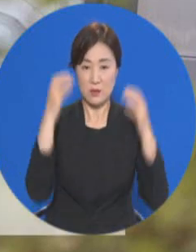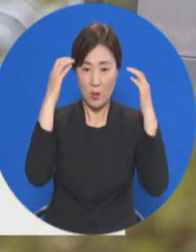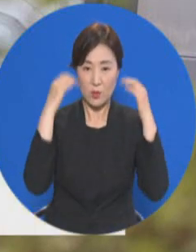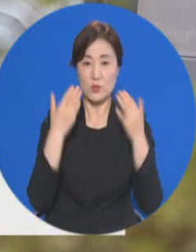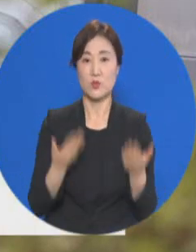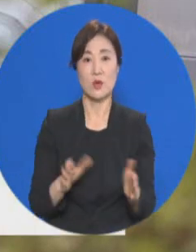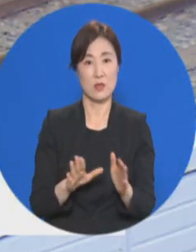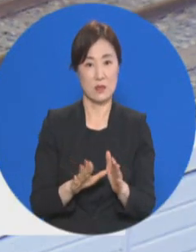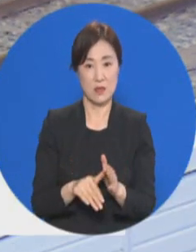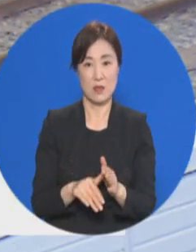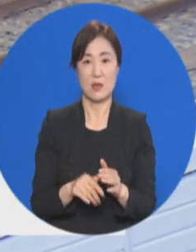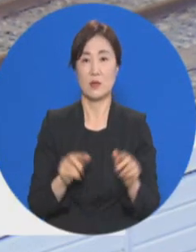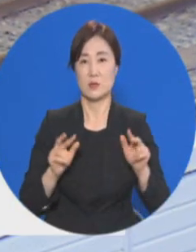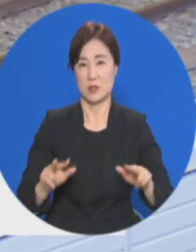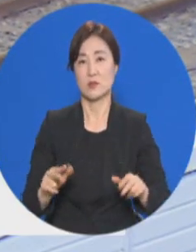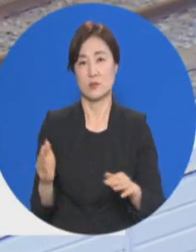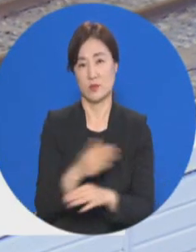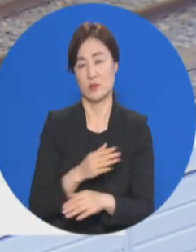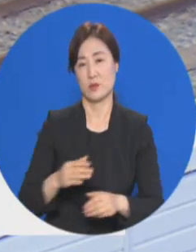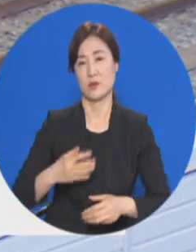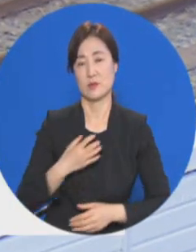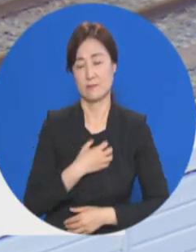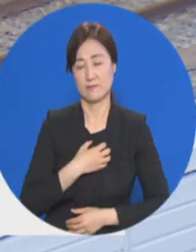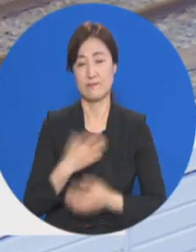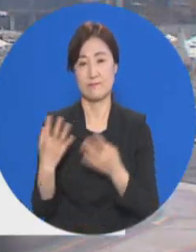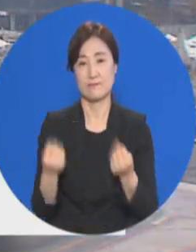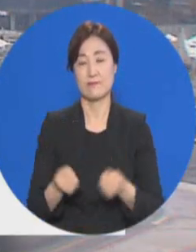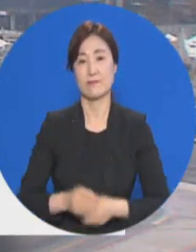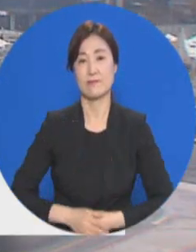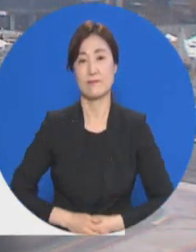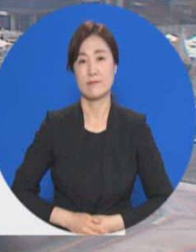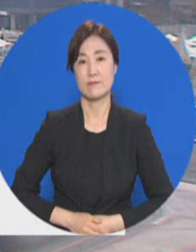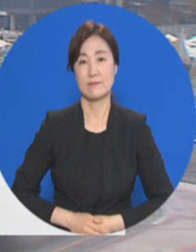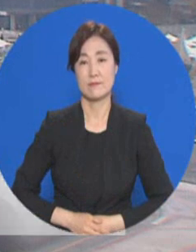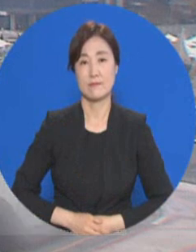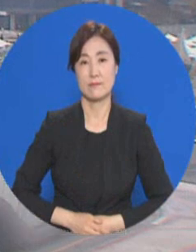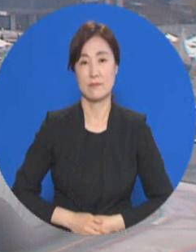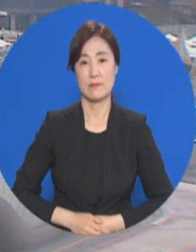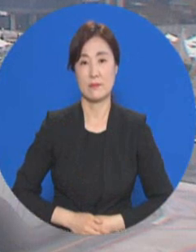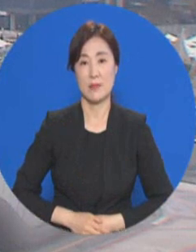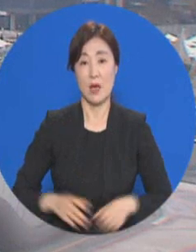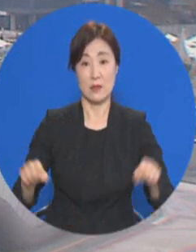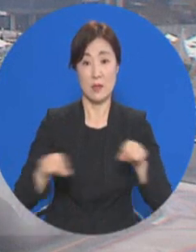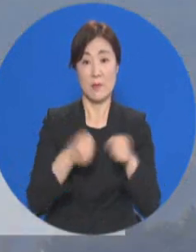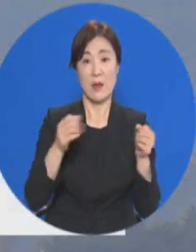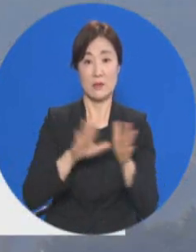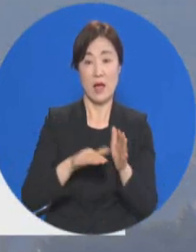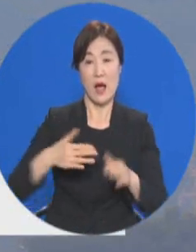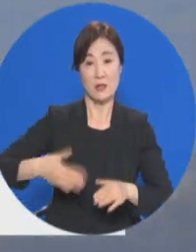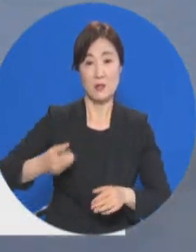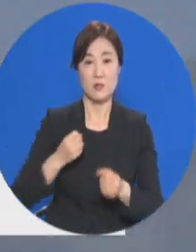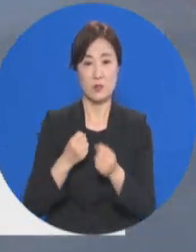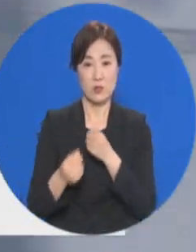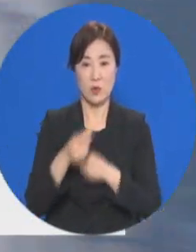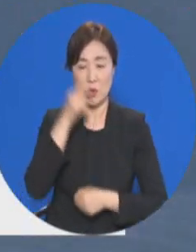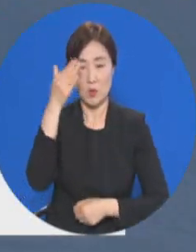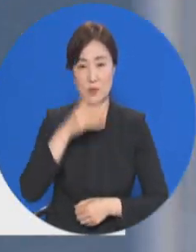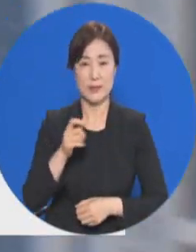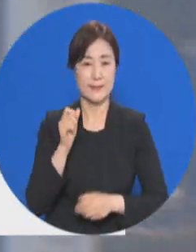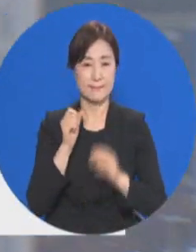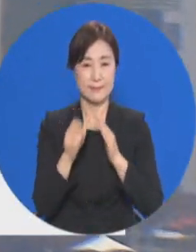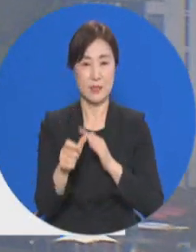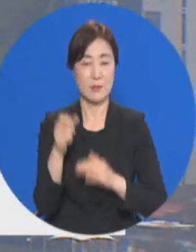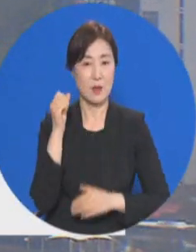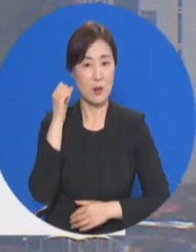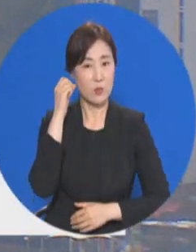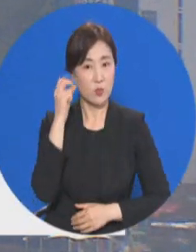휴가철에 접어드는 이제부터가 문제라는 지적입니다. 실제로 아직 성수기가 아닌데도 여수 대양 숙박업소